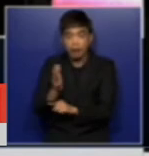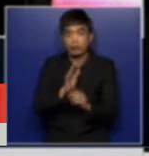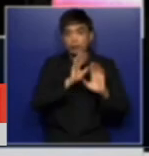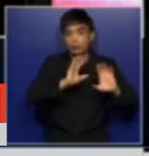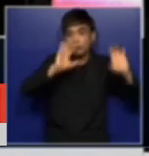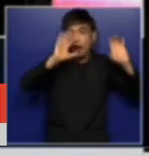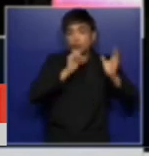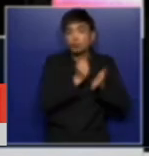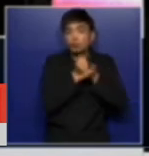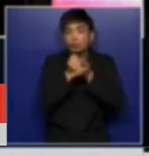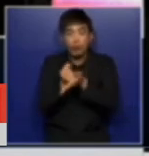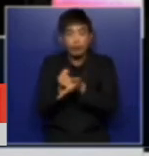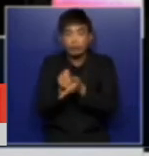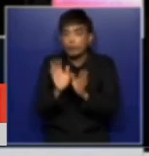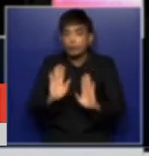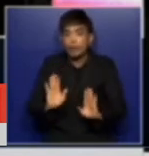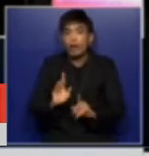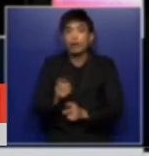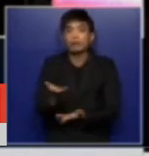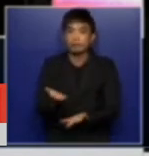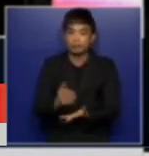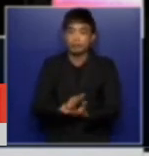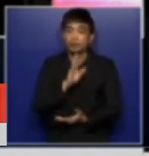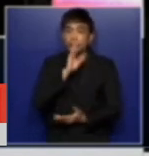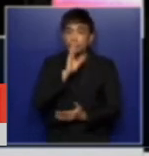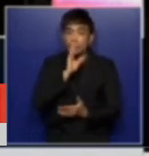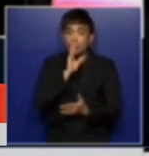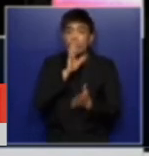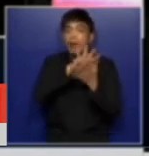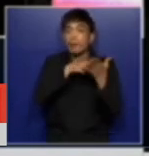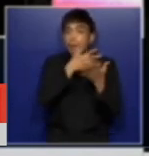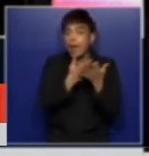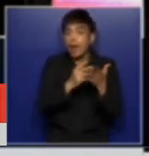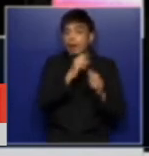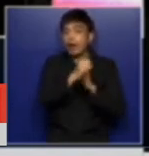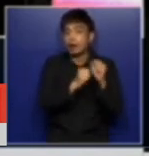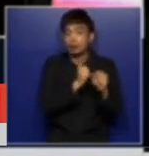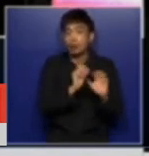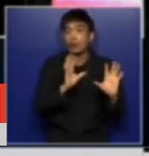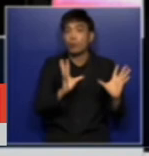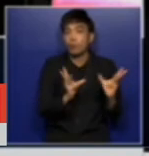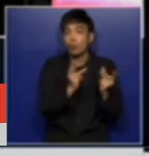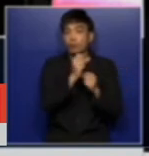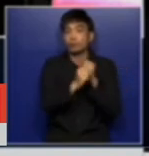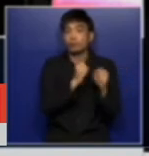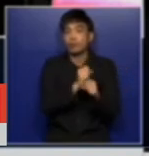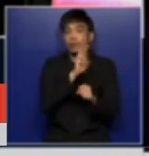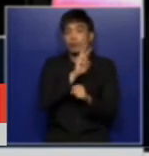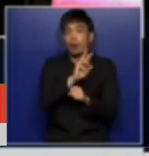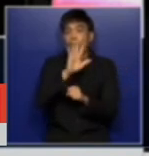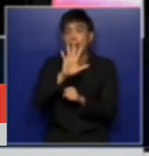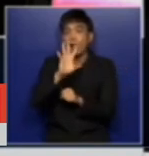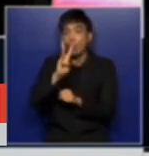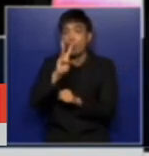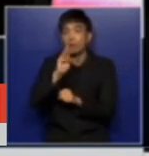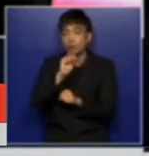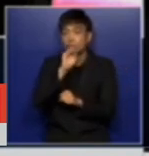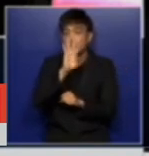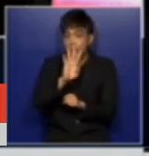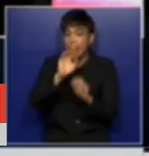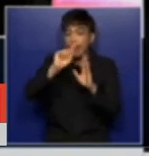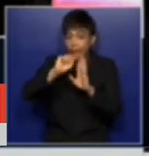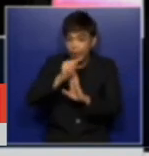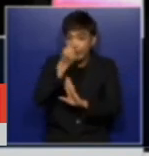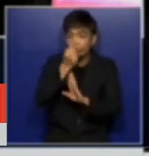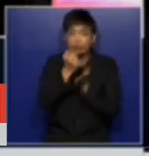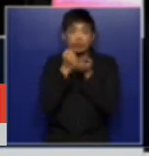เยียวยาหมดอายุลงนะงบประมาณปี64จะรับมือผลกระทบจากสถาบันการเงินอ